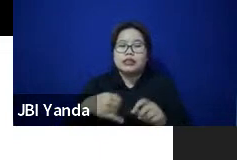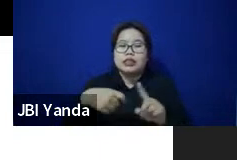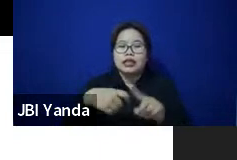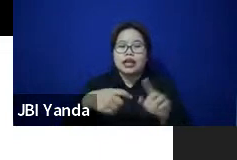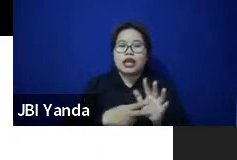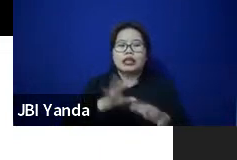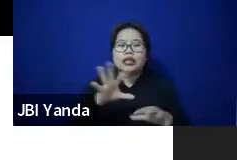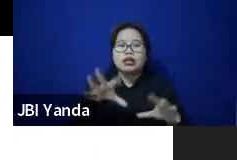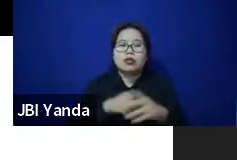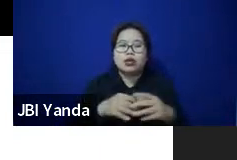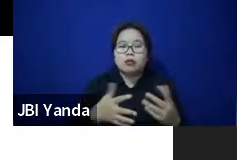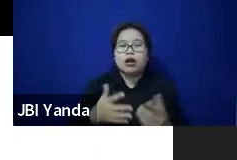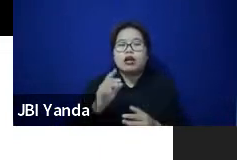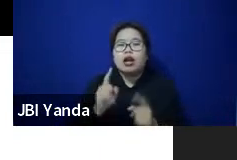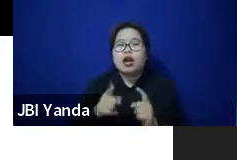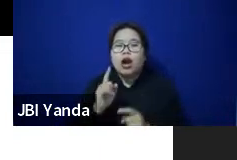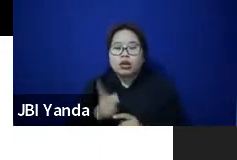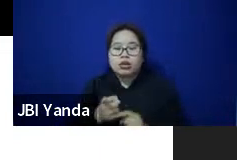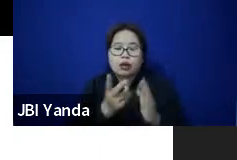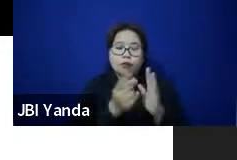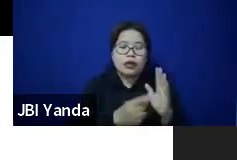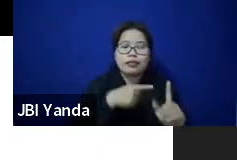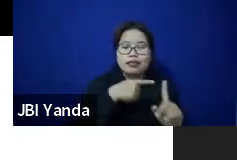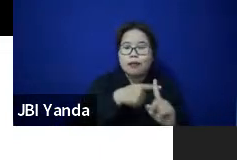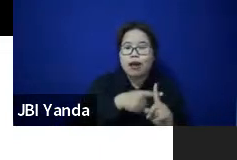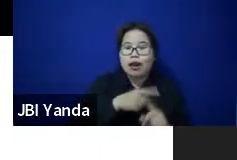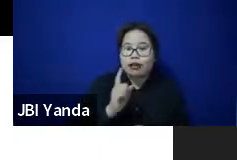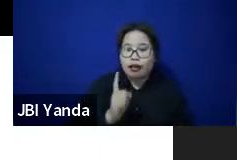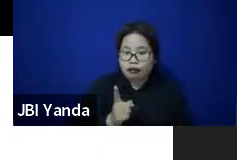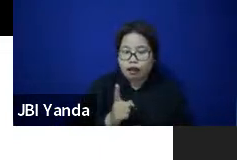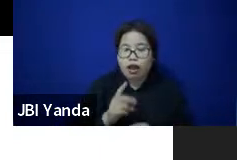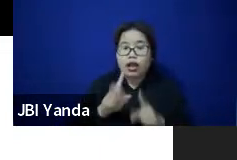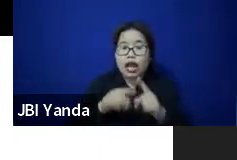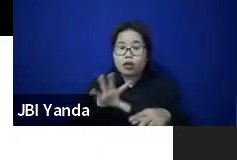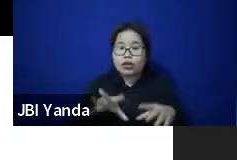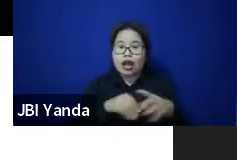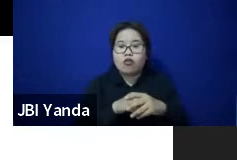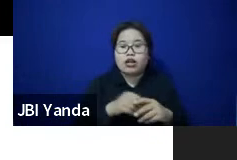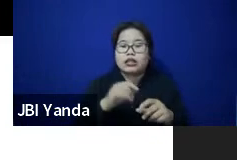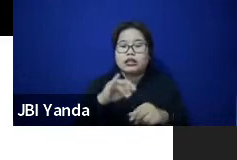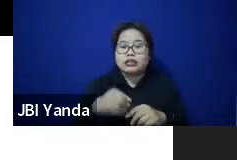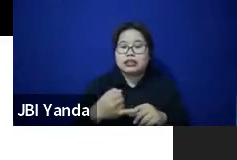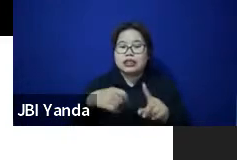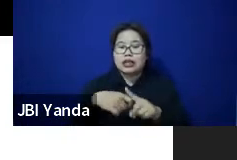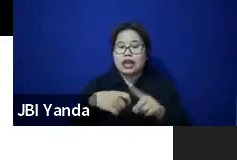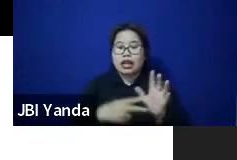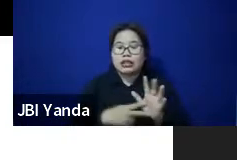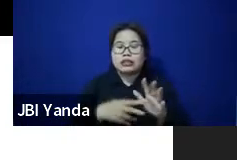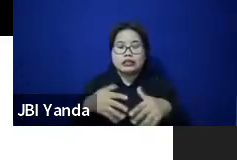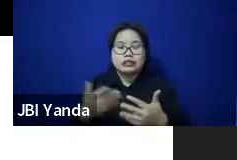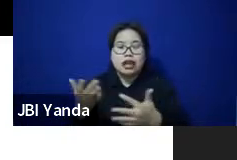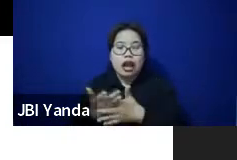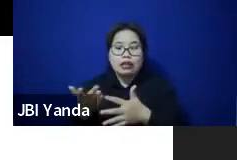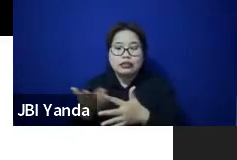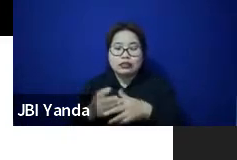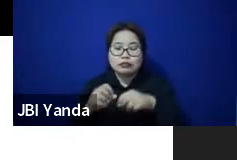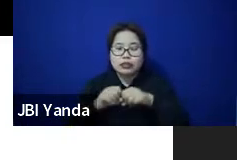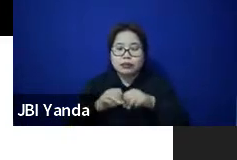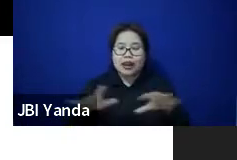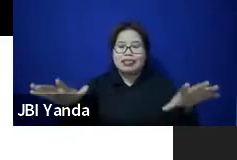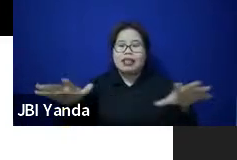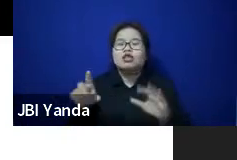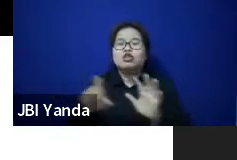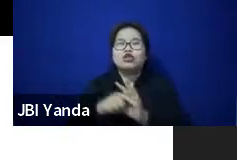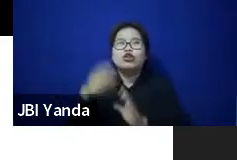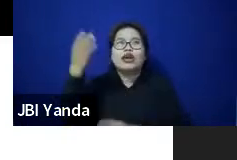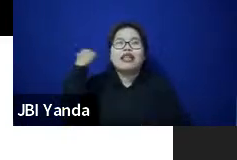Termasuk misalnya apakah ada biaya tambahan yang harus di-cover oleh JKN agar aksesnya itu merata. Seperti